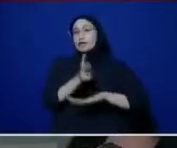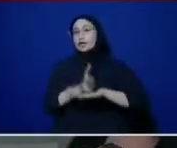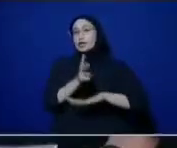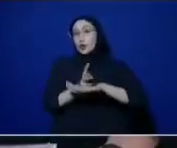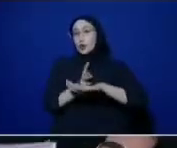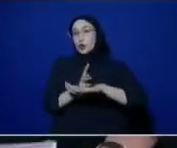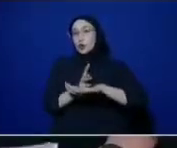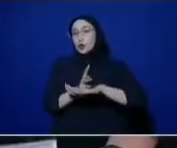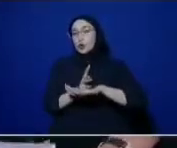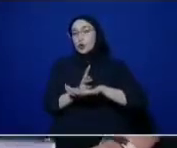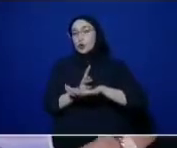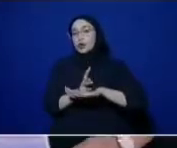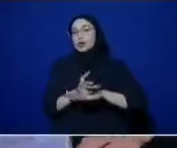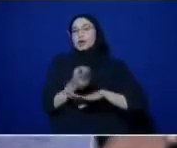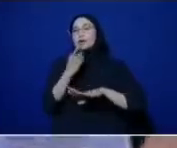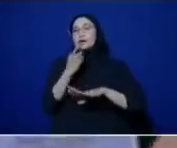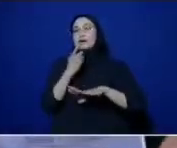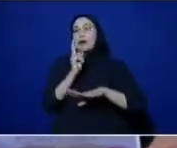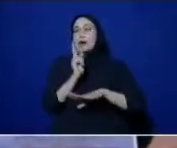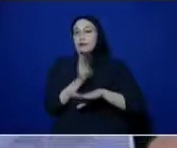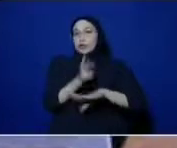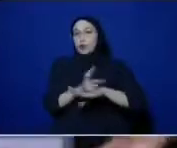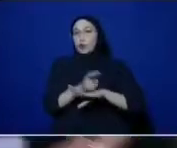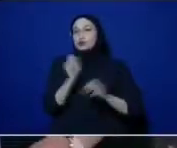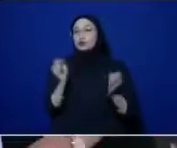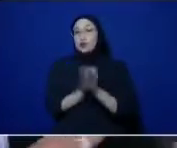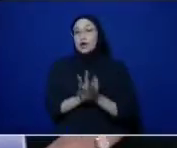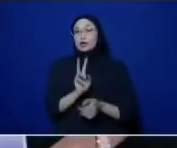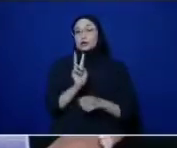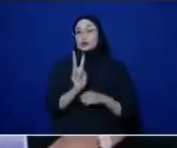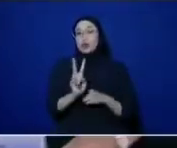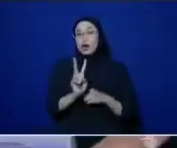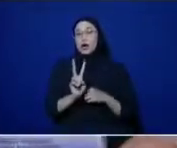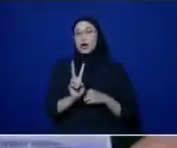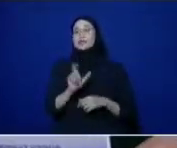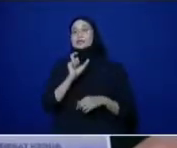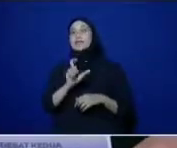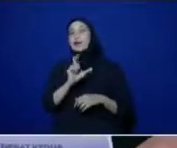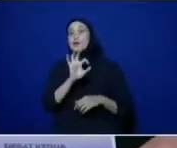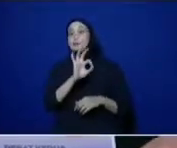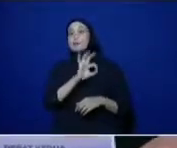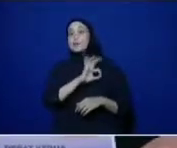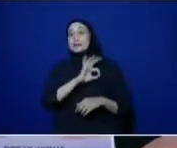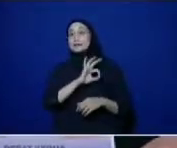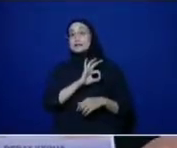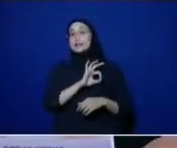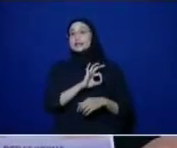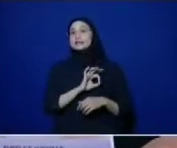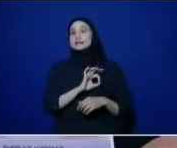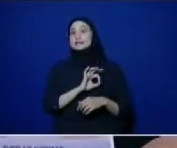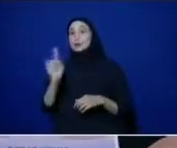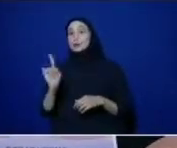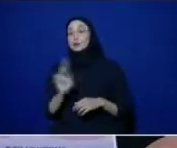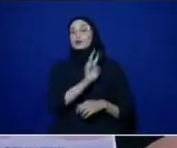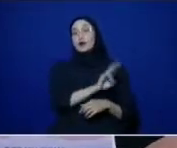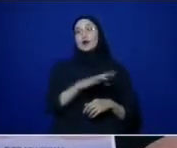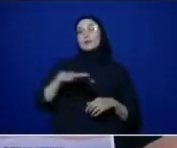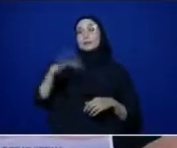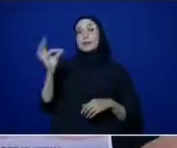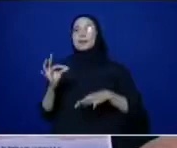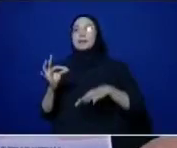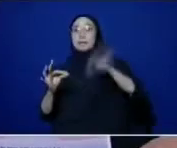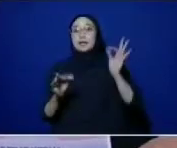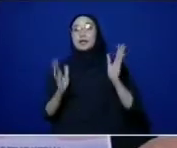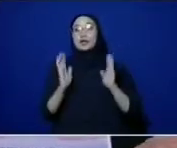panelis dan sudah ada dua video yang telah dipilih oleh masing-masing calon presiden di segmen awal tadi. Yang berbeda,